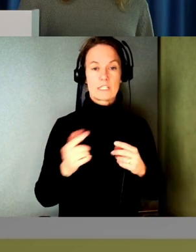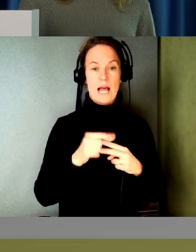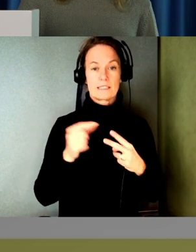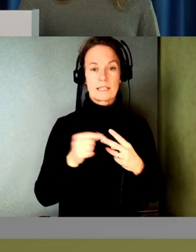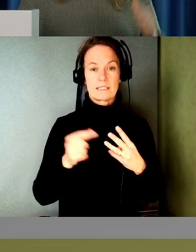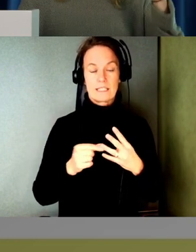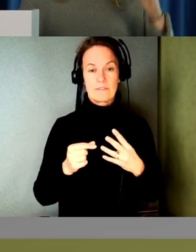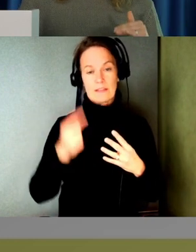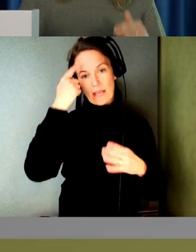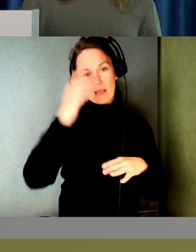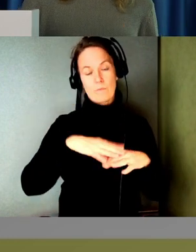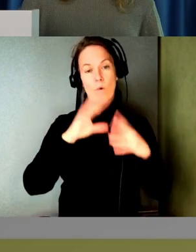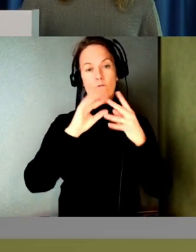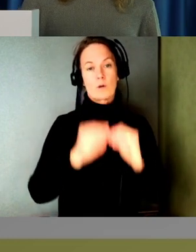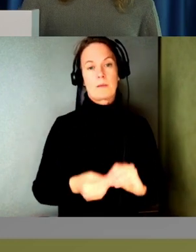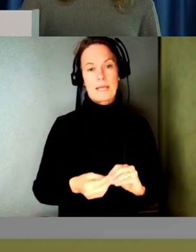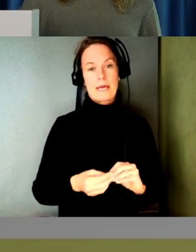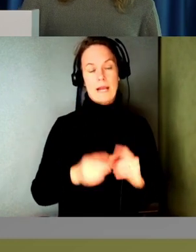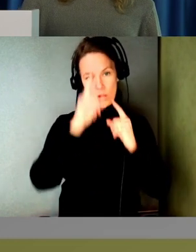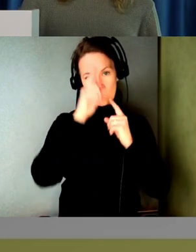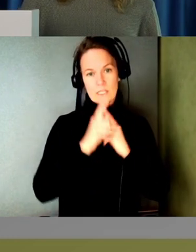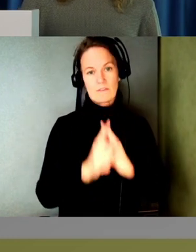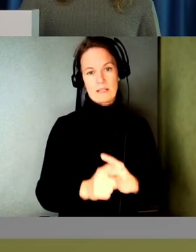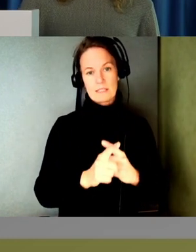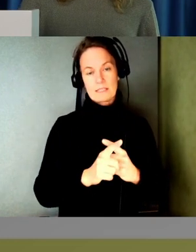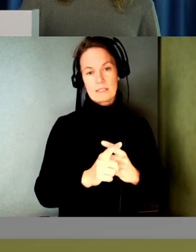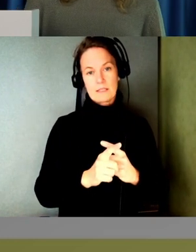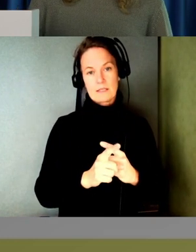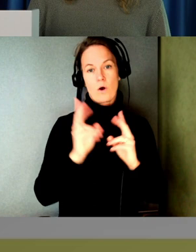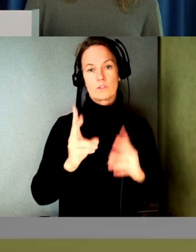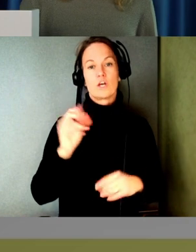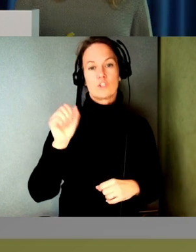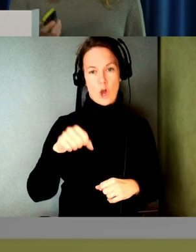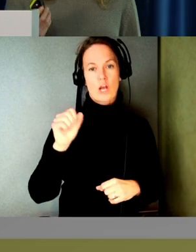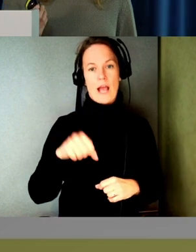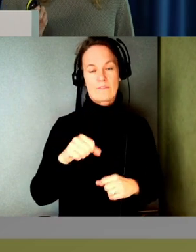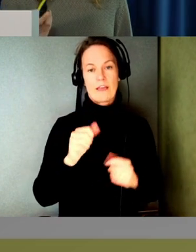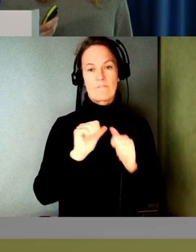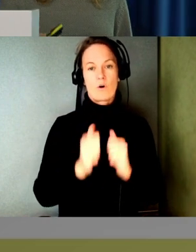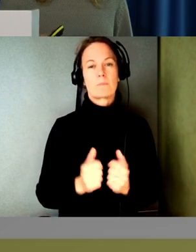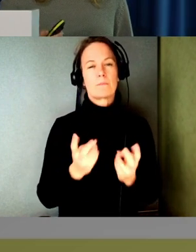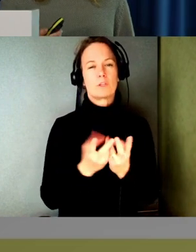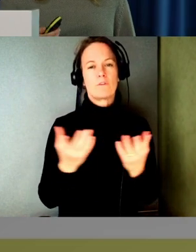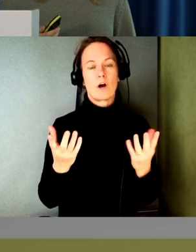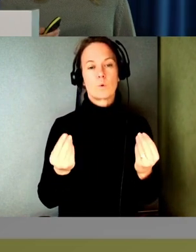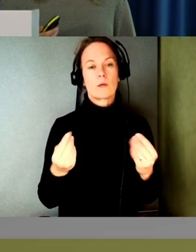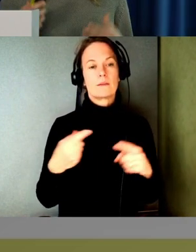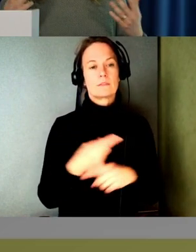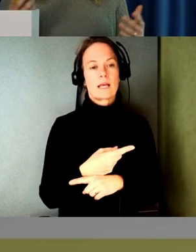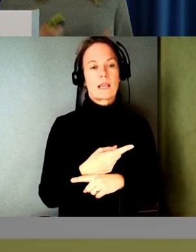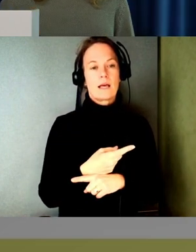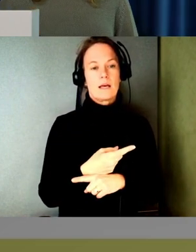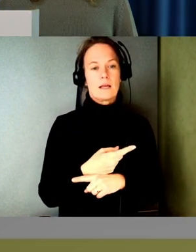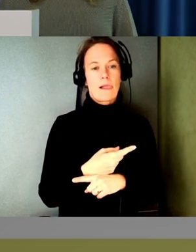konsekvent eh och också i jakande form och Med det menar jag att istället för att eh